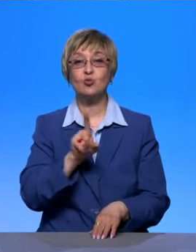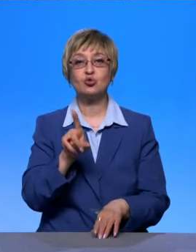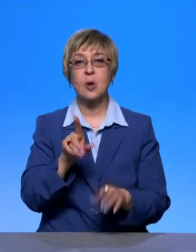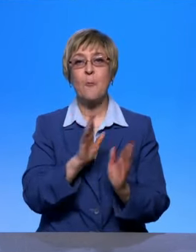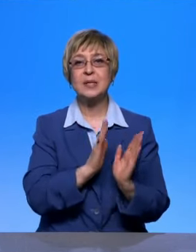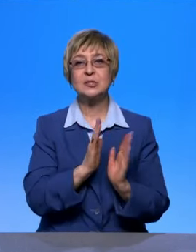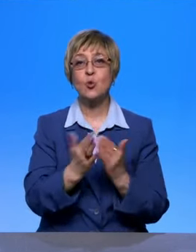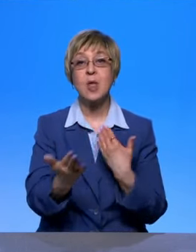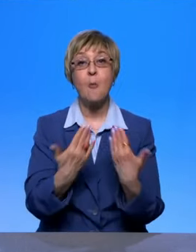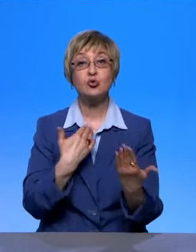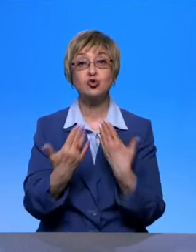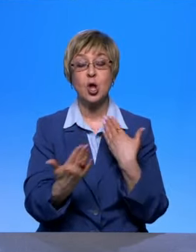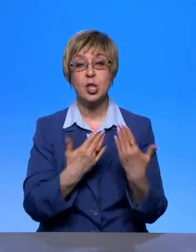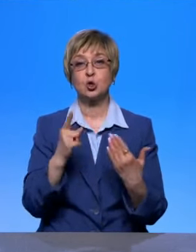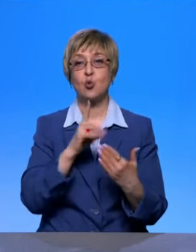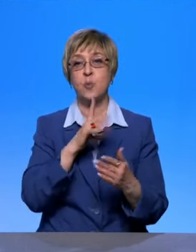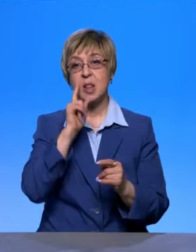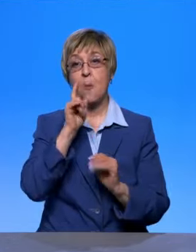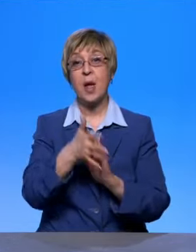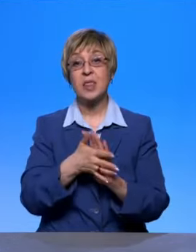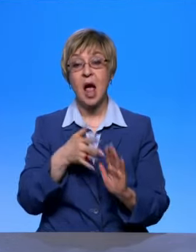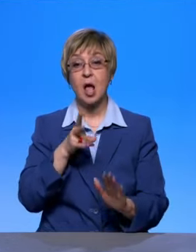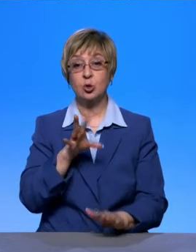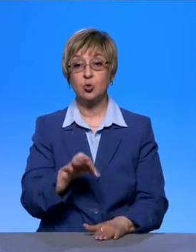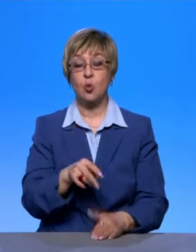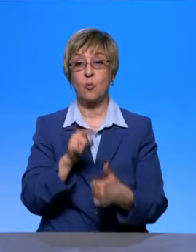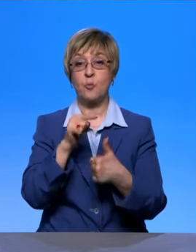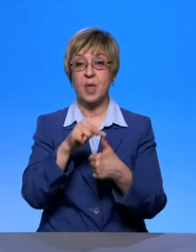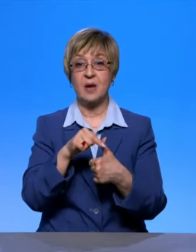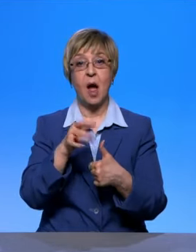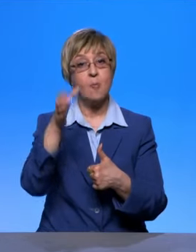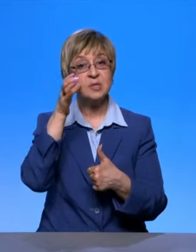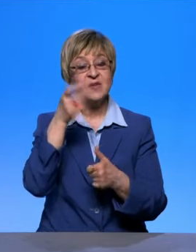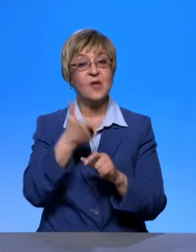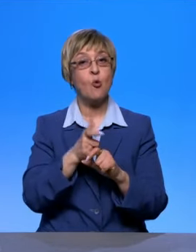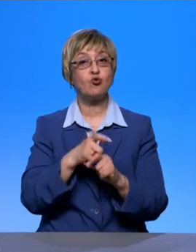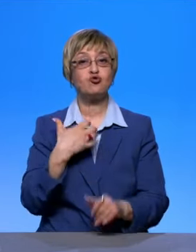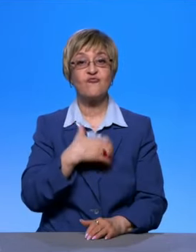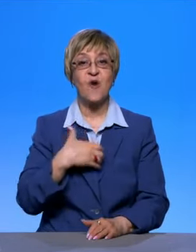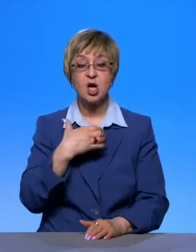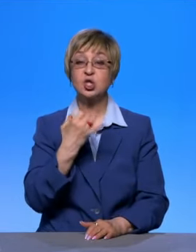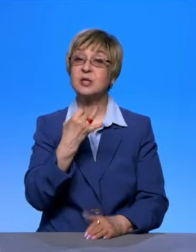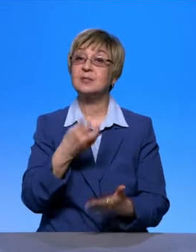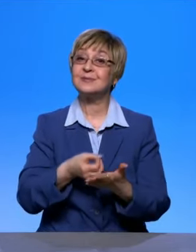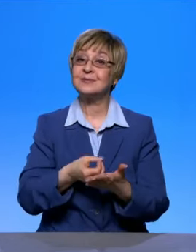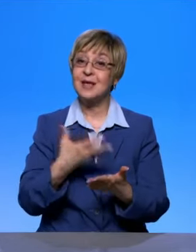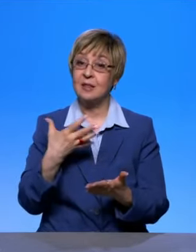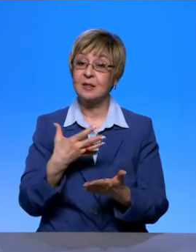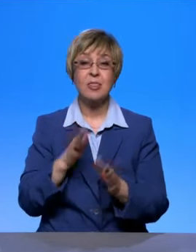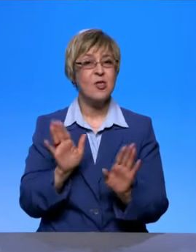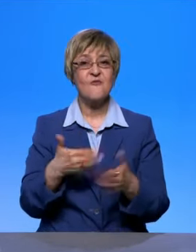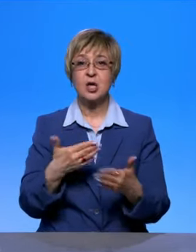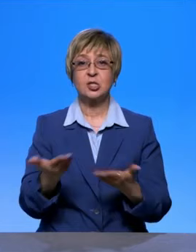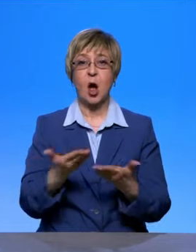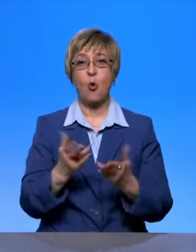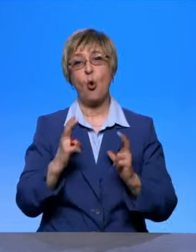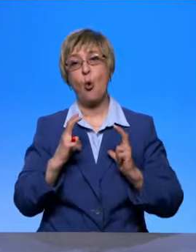было понятно, что образование – это очень важно и очень ценно. Да? Неважно какое –